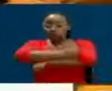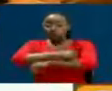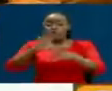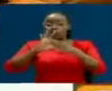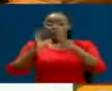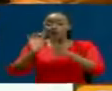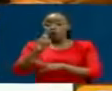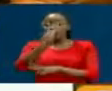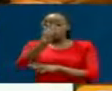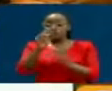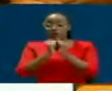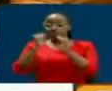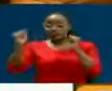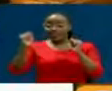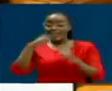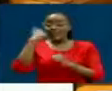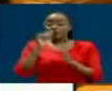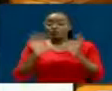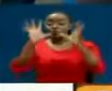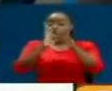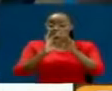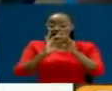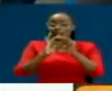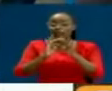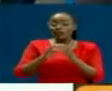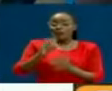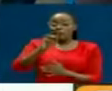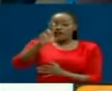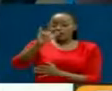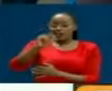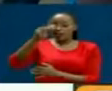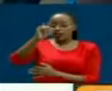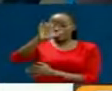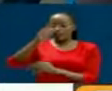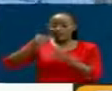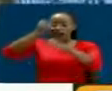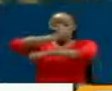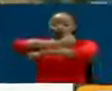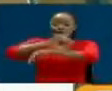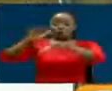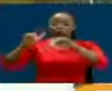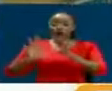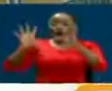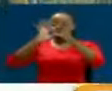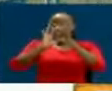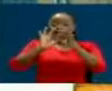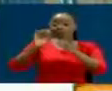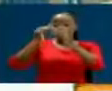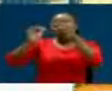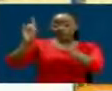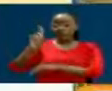Olympic mwaka 2015, na ambaye alijiunga na shule ya wasichana ya Maryhill akisubiri sasa kujiunga na chuo kikuu cha